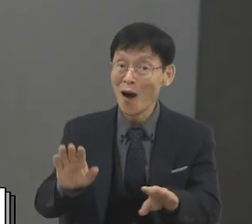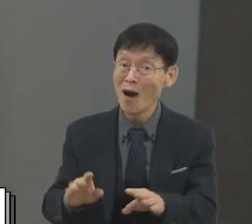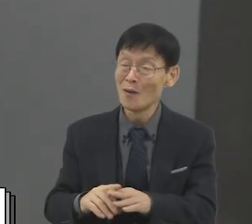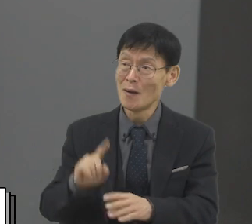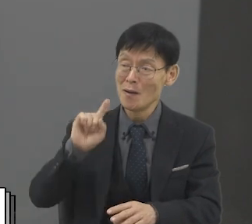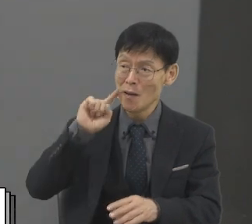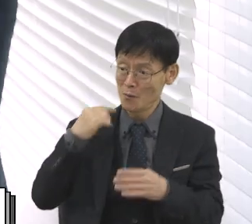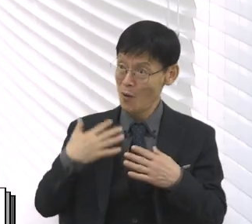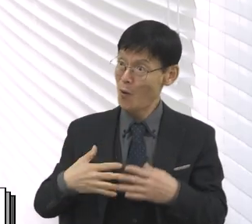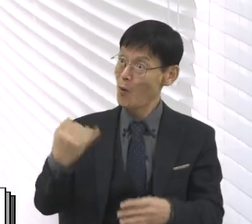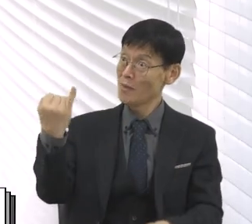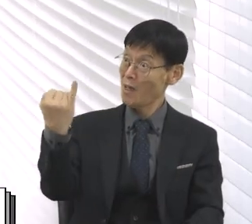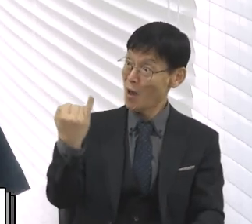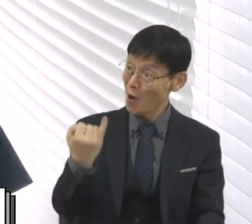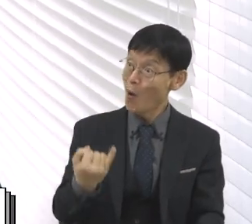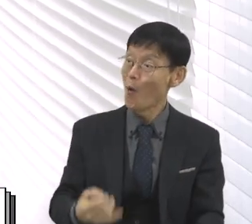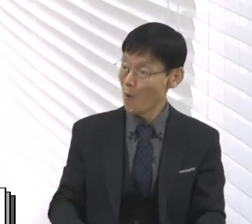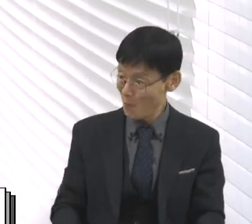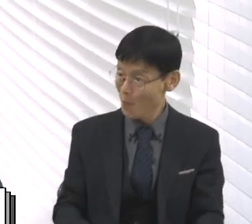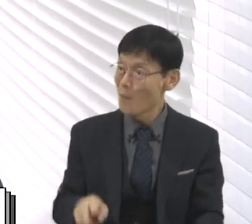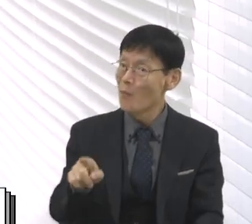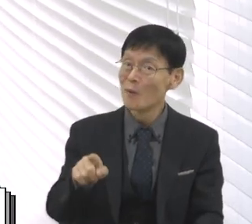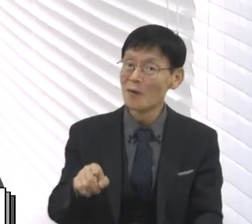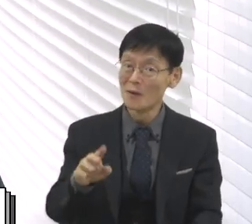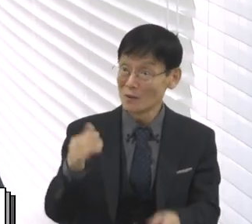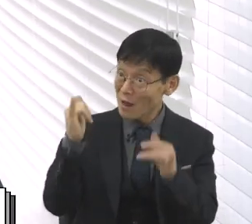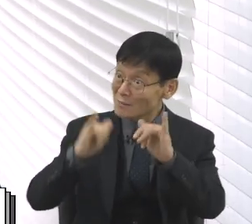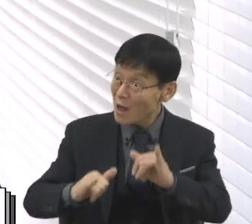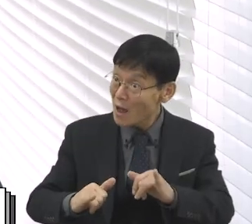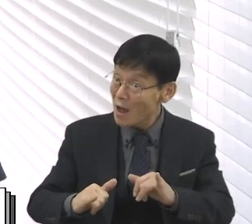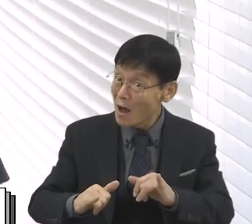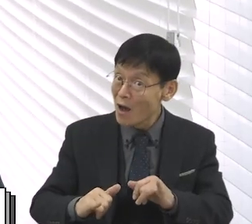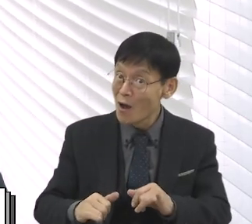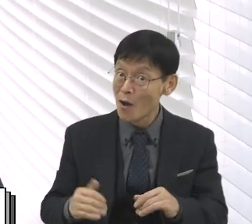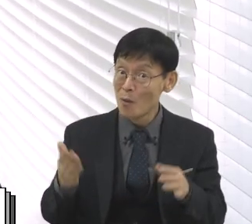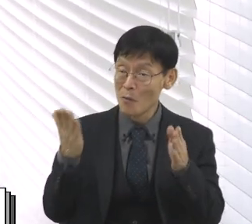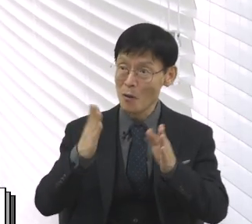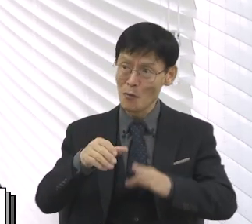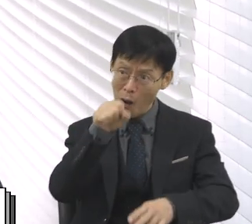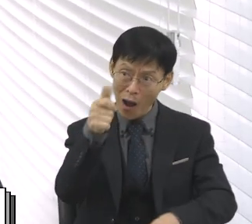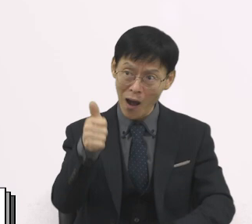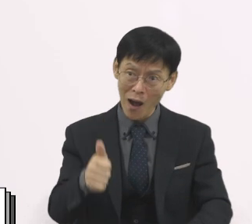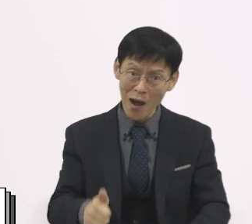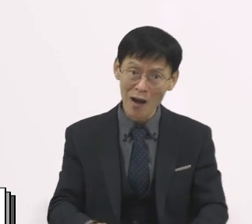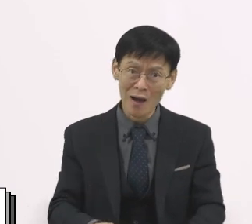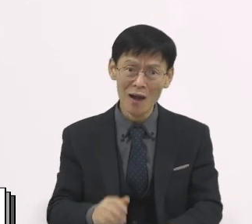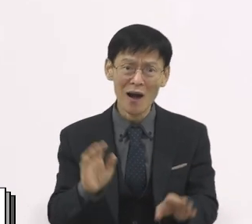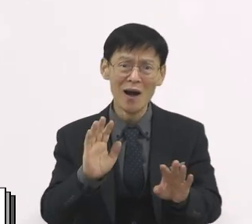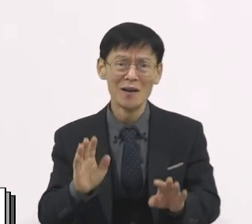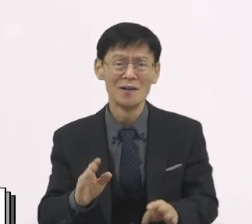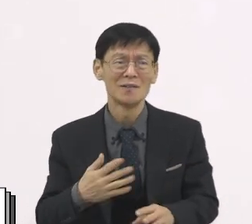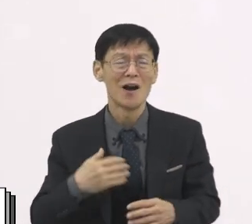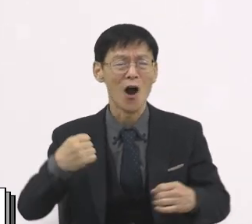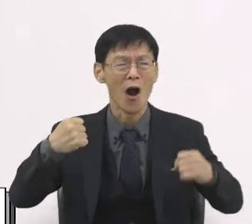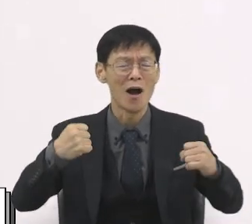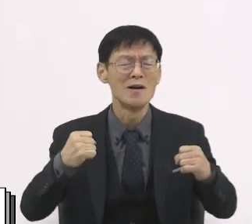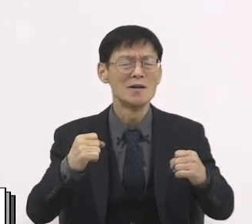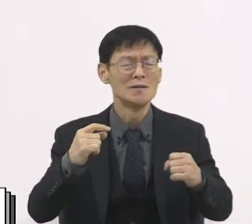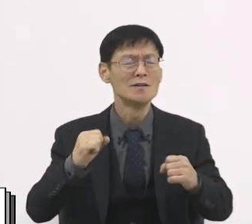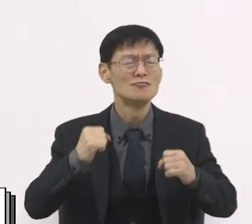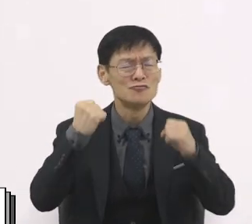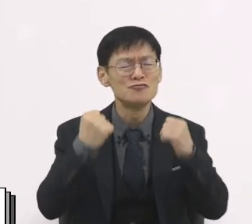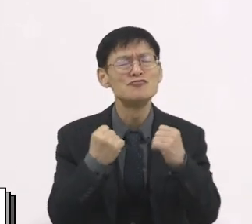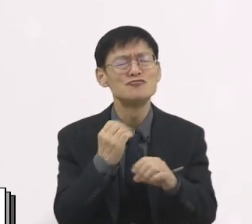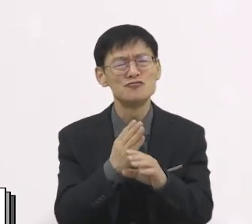지혜씨, 오늘 이쁘게 입고 왔네? 다이어트해? 몸이 좋아졌다. 그냥 건강에